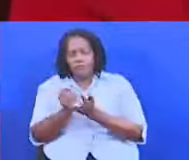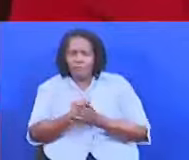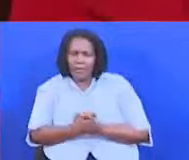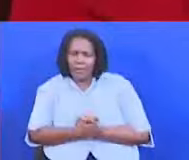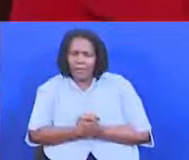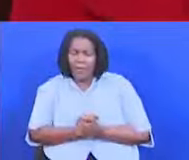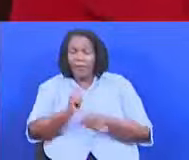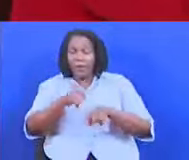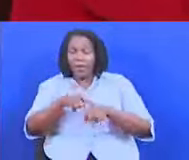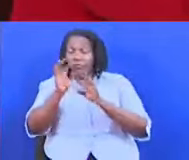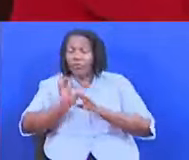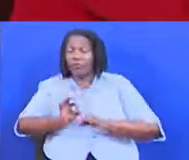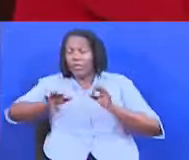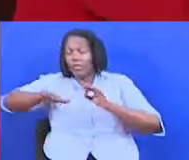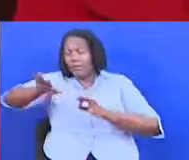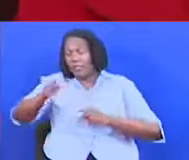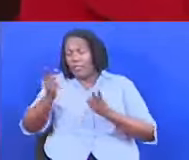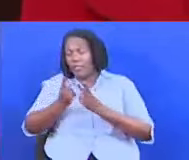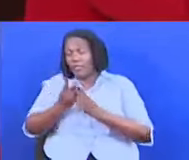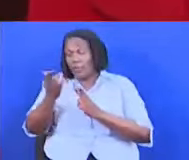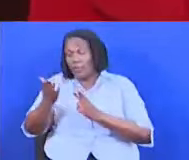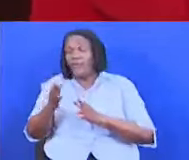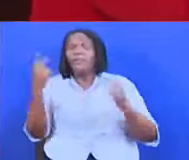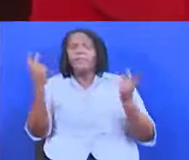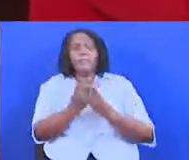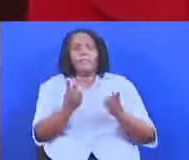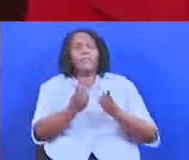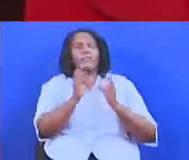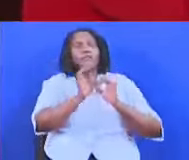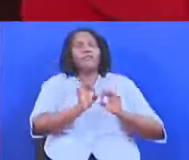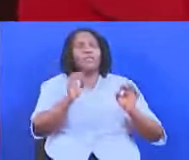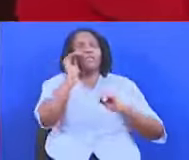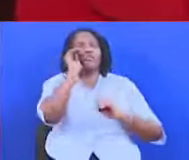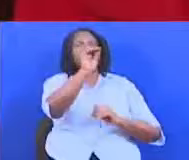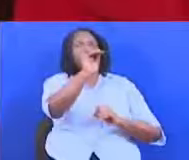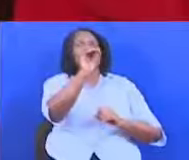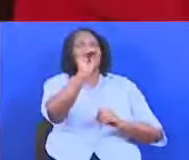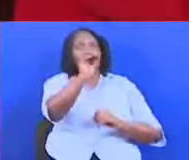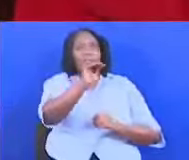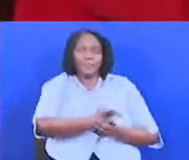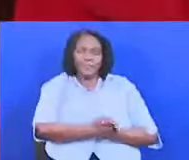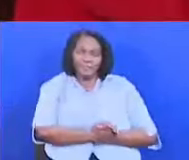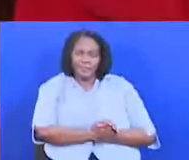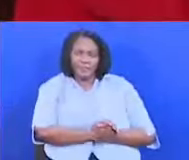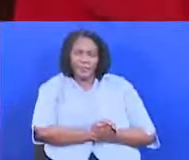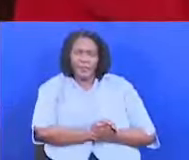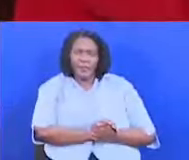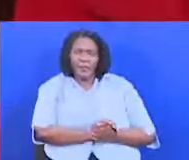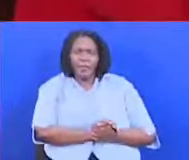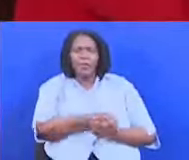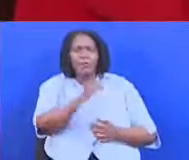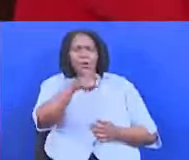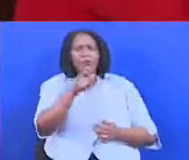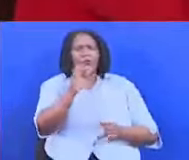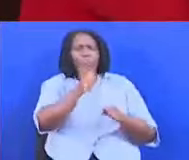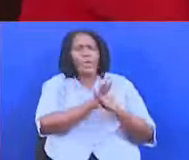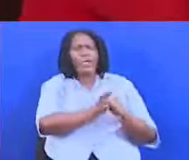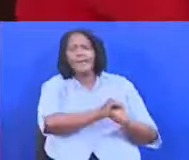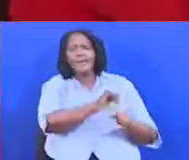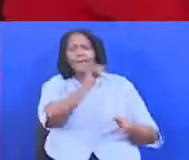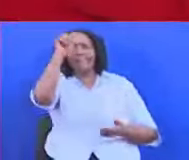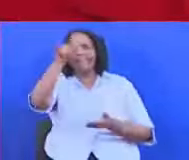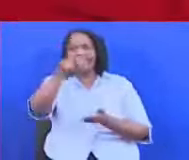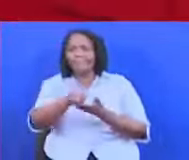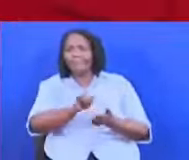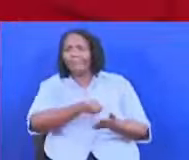viwanja basi tuone na namna ya kuboresha usafiri kwa Watanzania ambao wengi wanakuja makao makuu hapa,